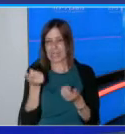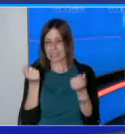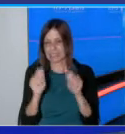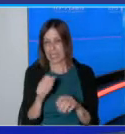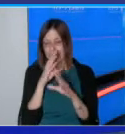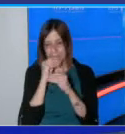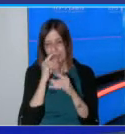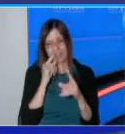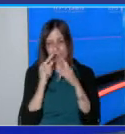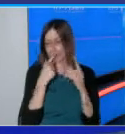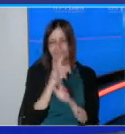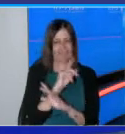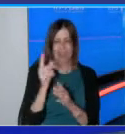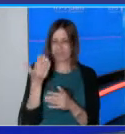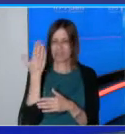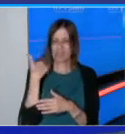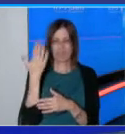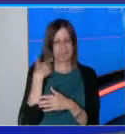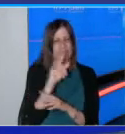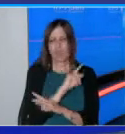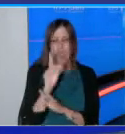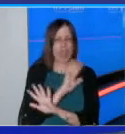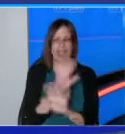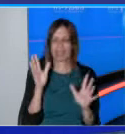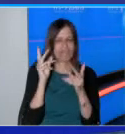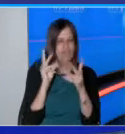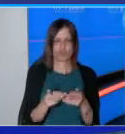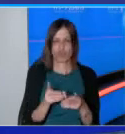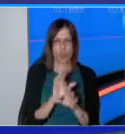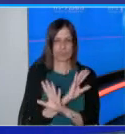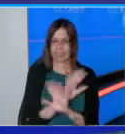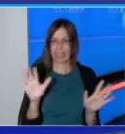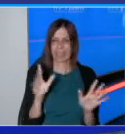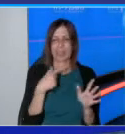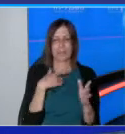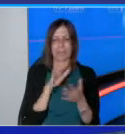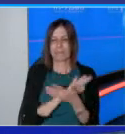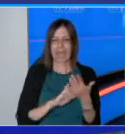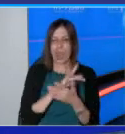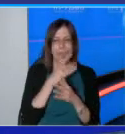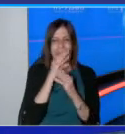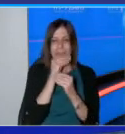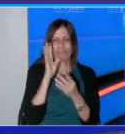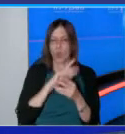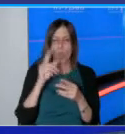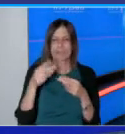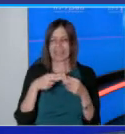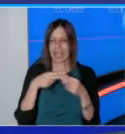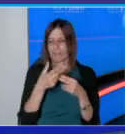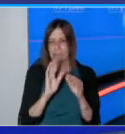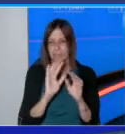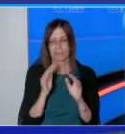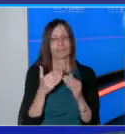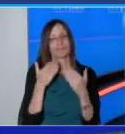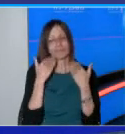בדיונים? לא, לא. מזמן לא, okay. אין כזאת אפשרות, אין כזאת, זה אנחנו בכלל לא מדברים, אפילו מתקרבים לשם. אוקיי. Okay. אני